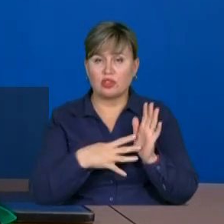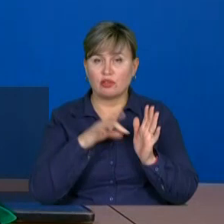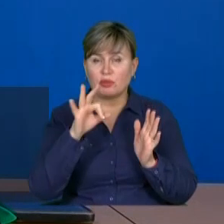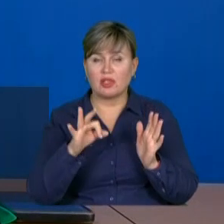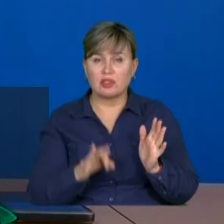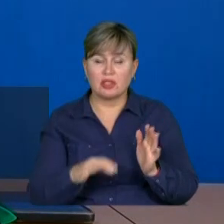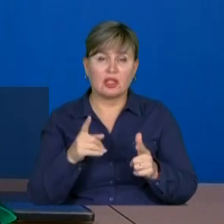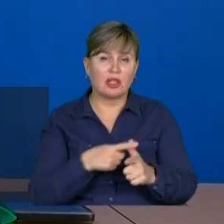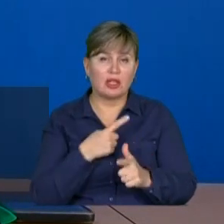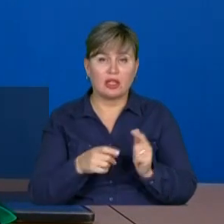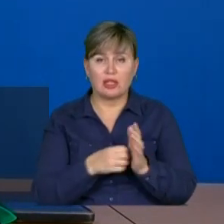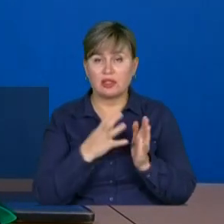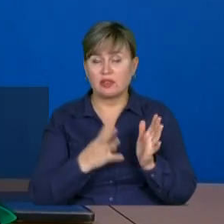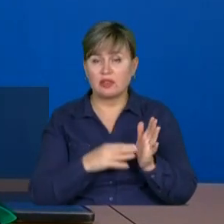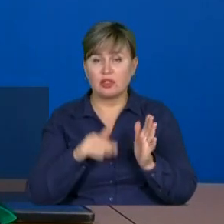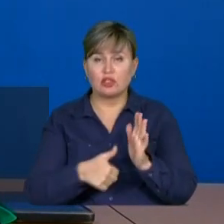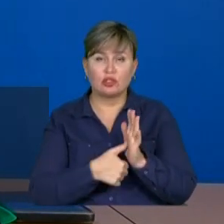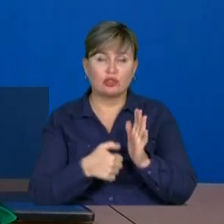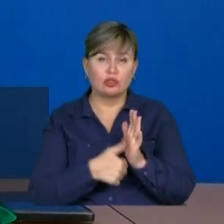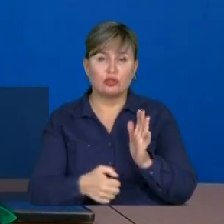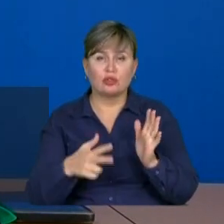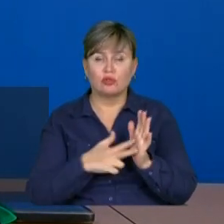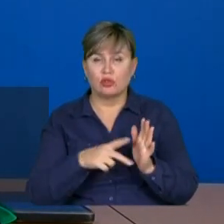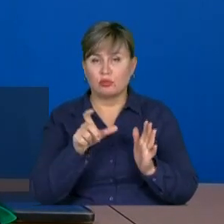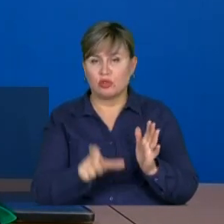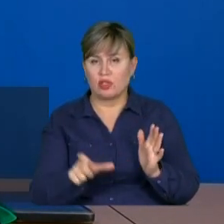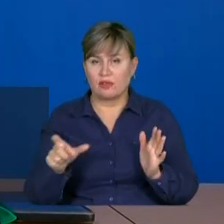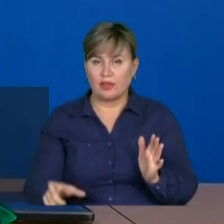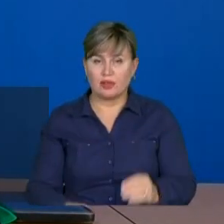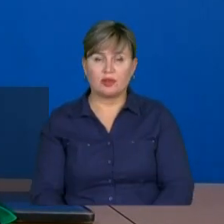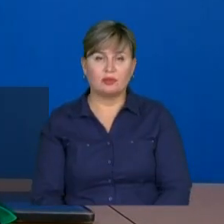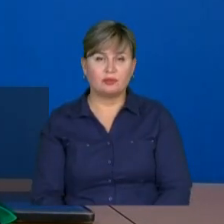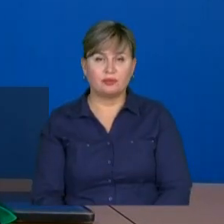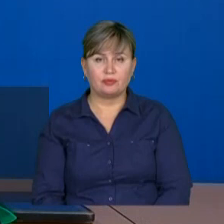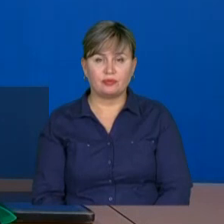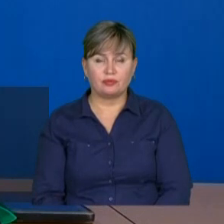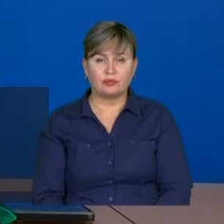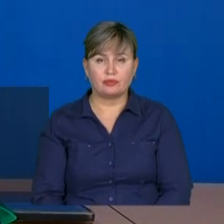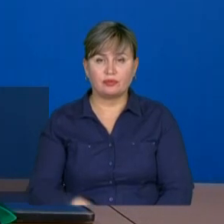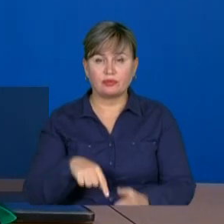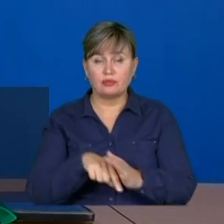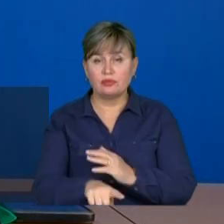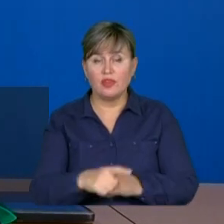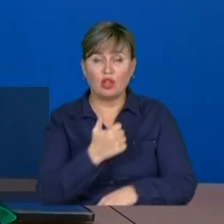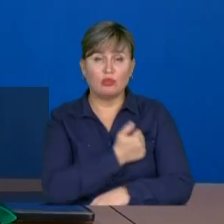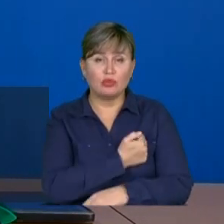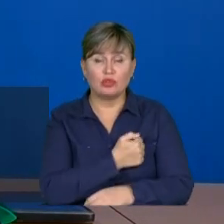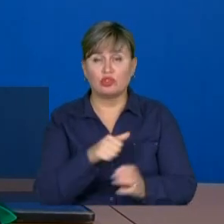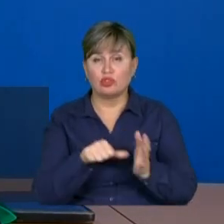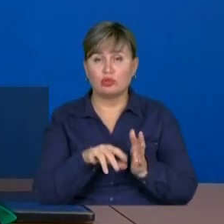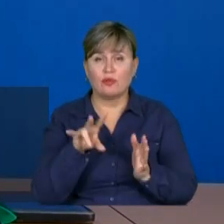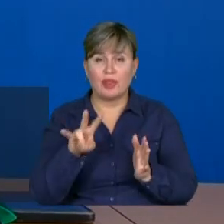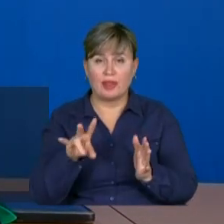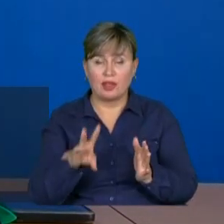74,9% или 19 688 человек. В ходе наверстывающей иммунизации, то есть 6